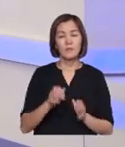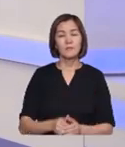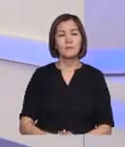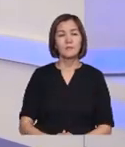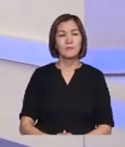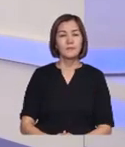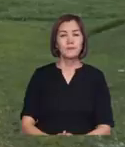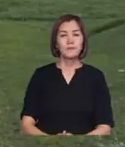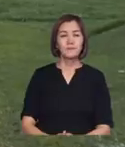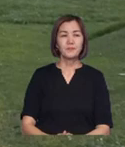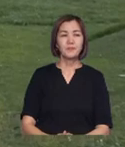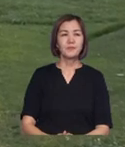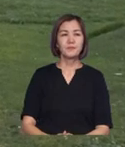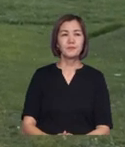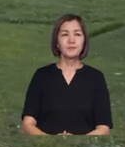сюжетте.